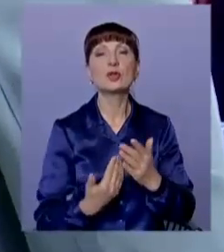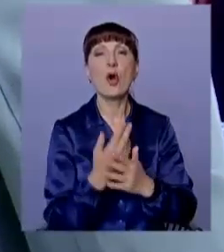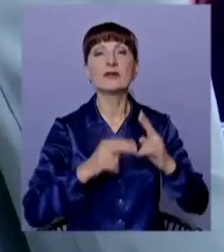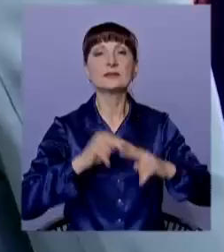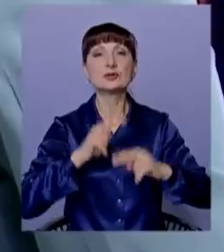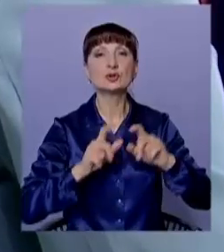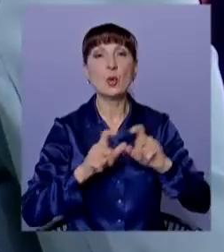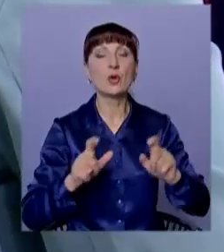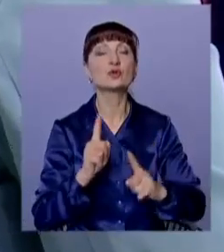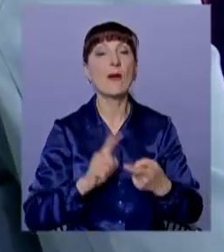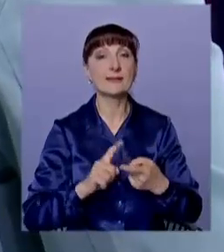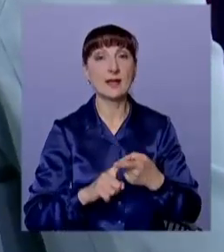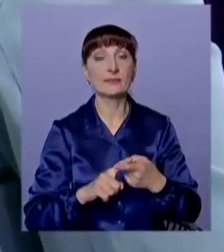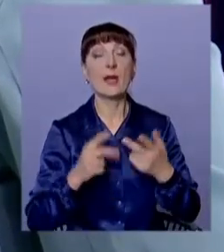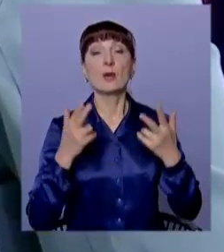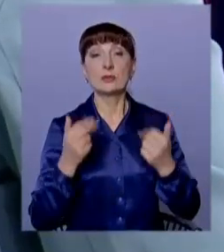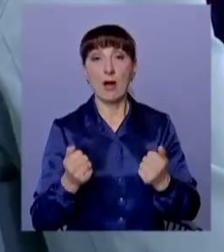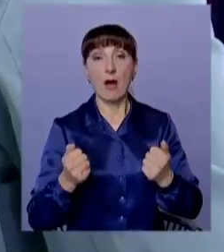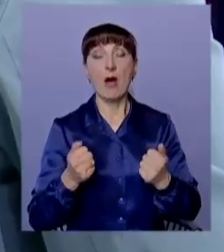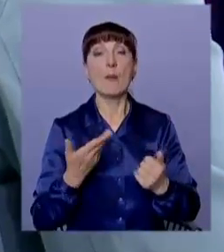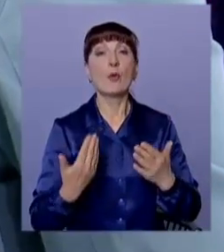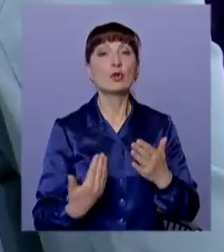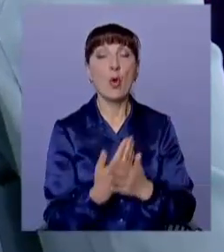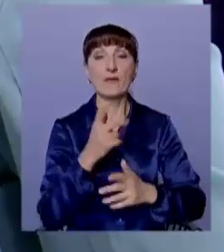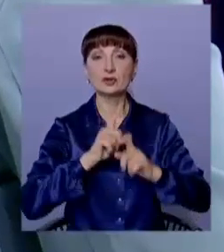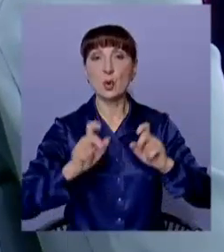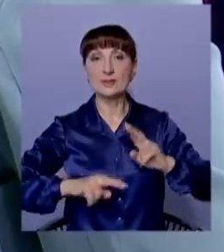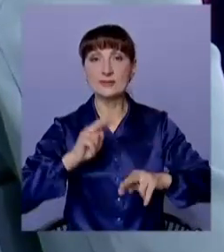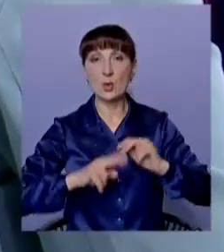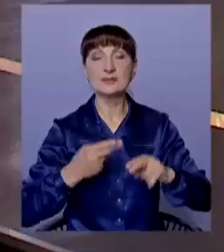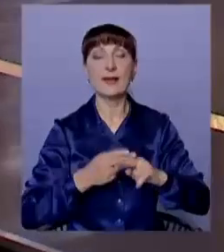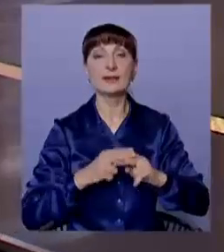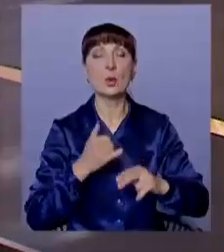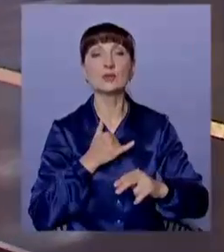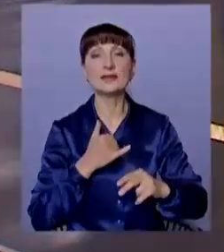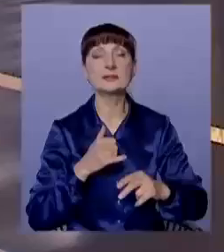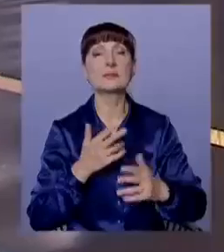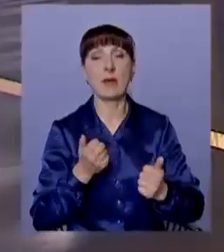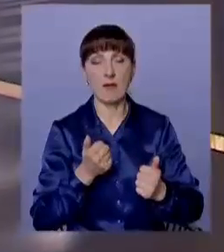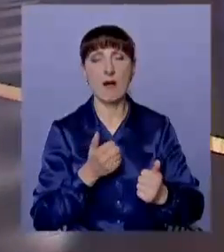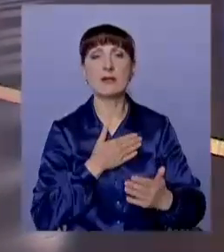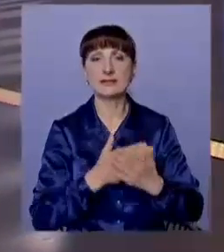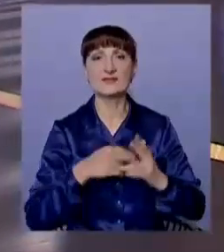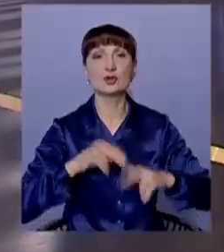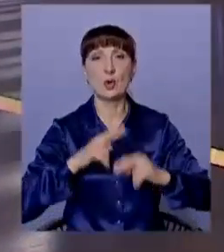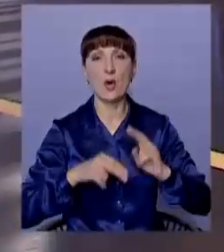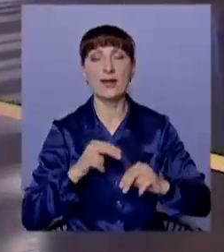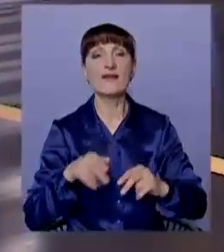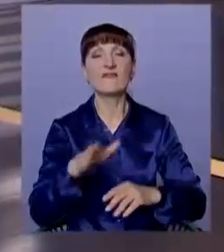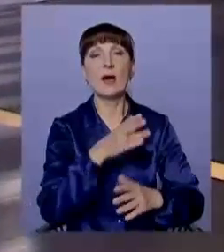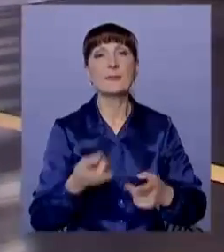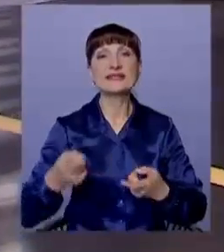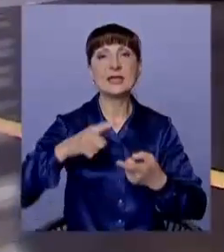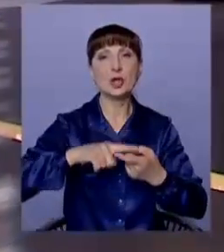По строительству новых школ тоже вы правильно отметили. У нас это интенсивно идет именно в присоединенных